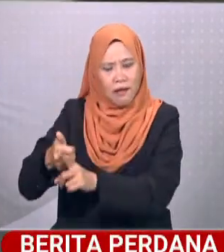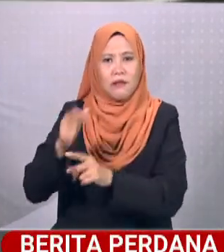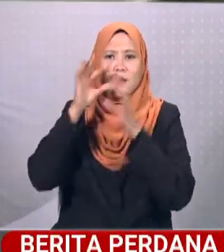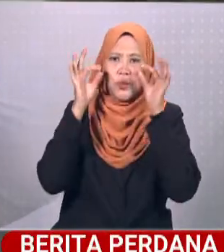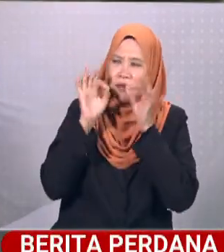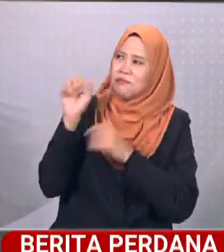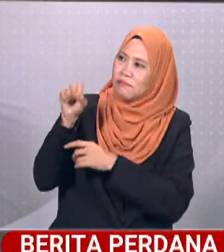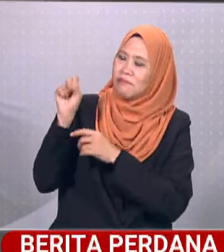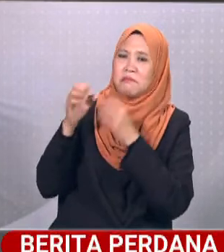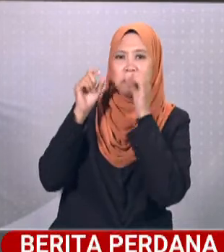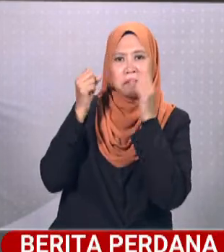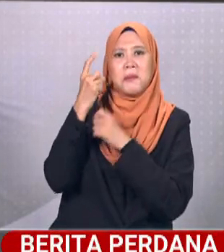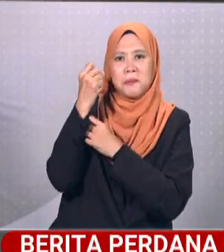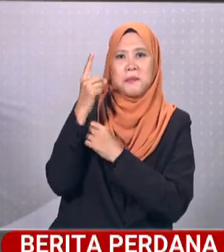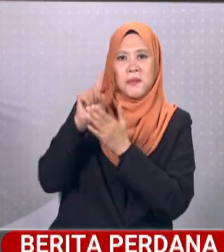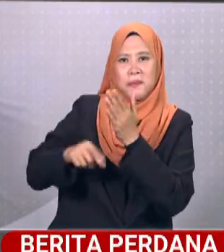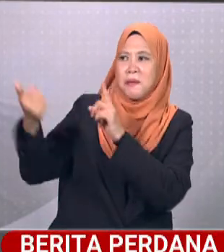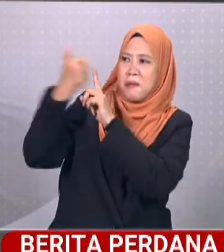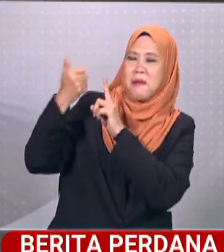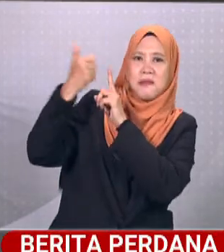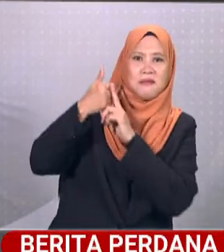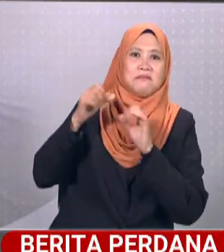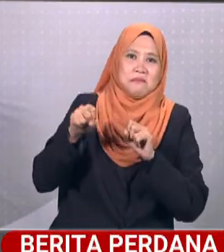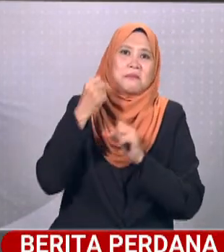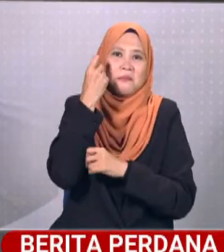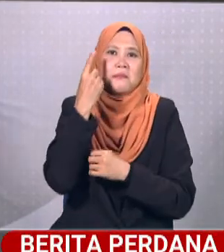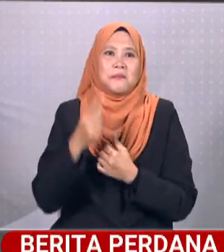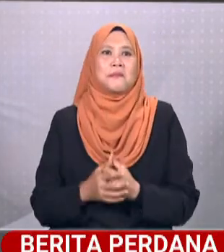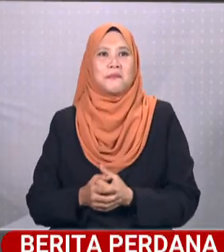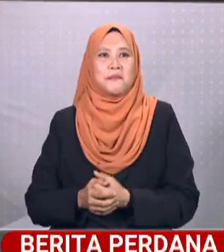haiwan ini khusyuk seolah-olah faham apa yang dikatakan tuannya.